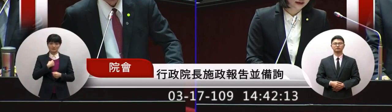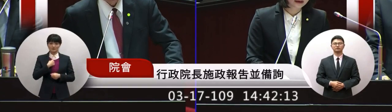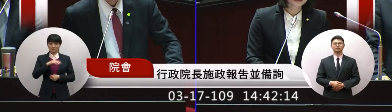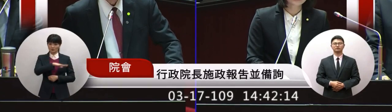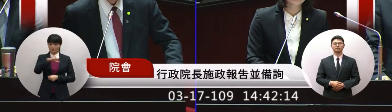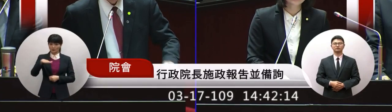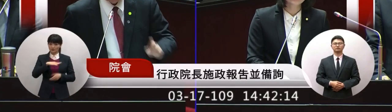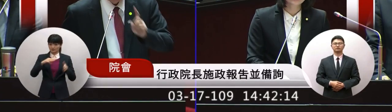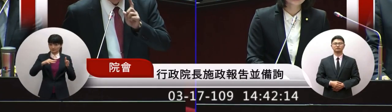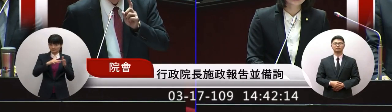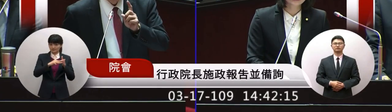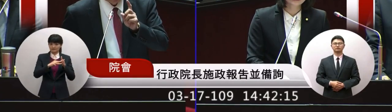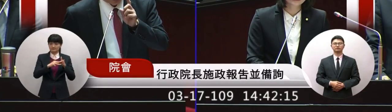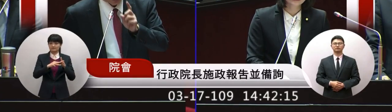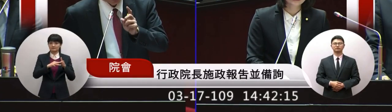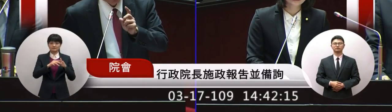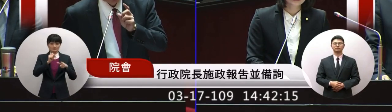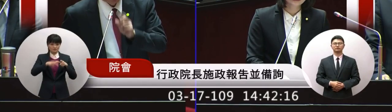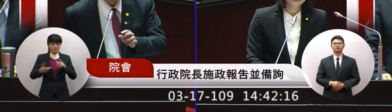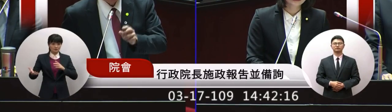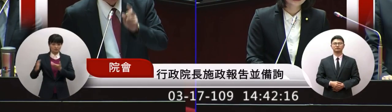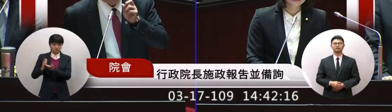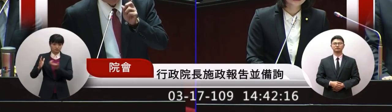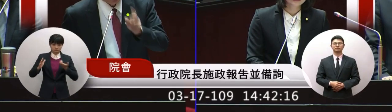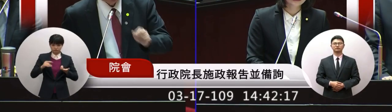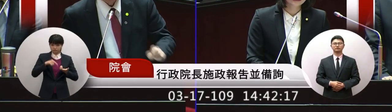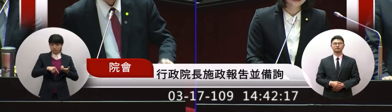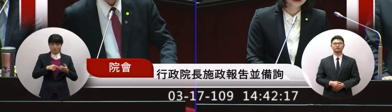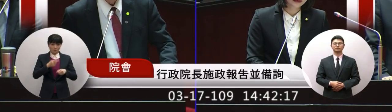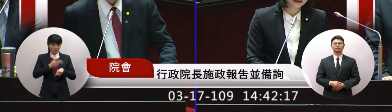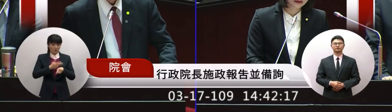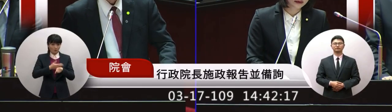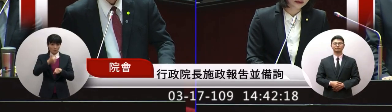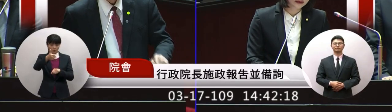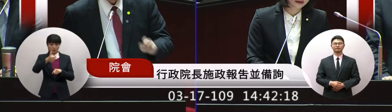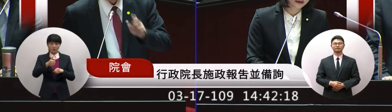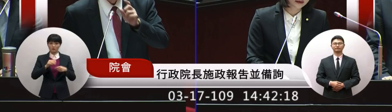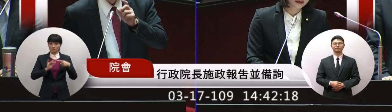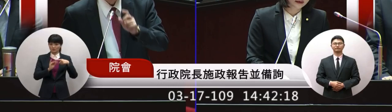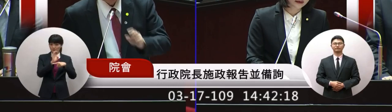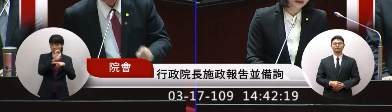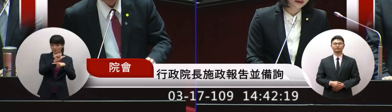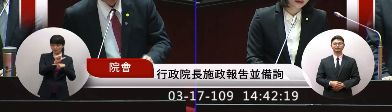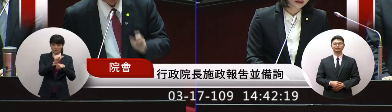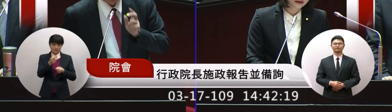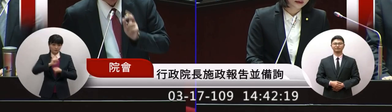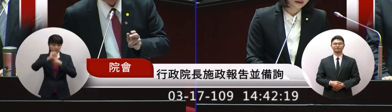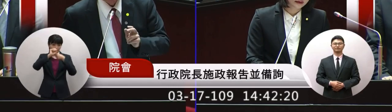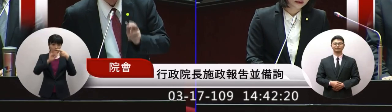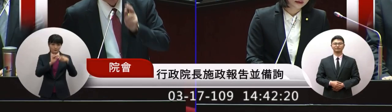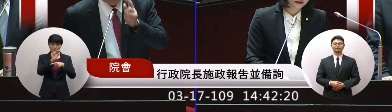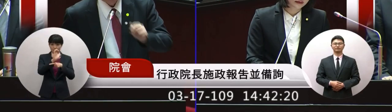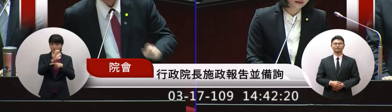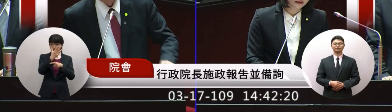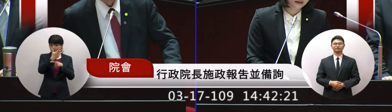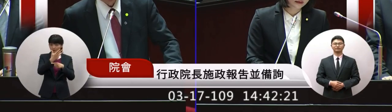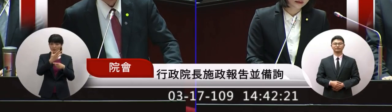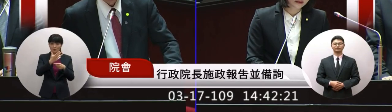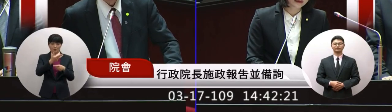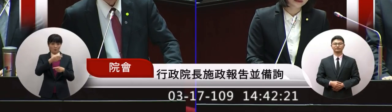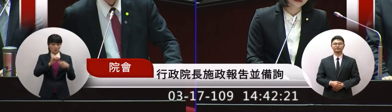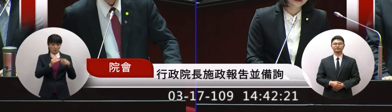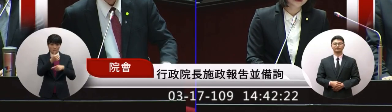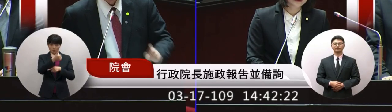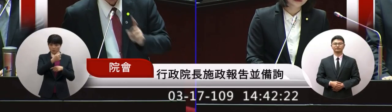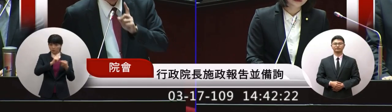的成功，良率95% 提高到98%，而且呢在整个成本比大陆还有